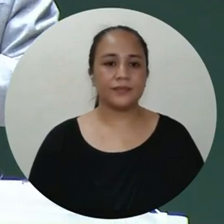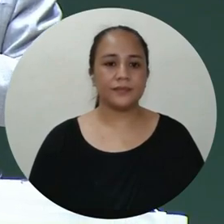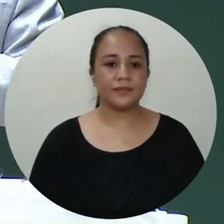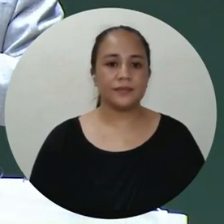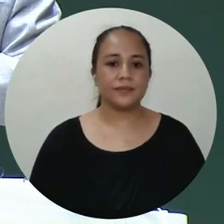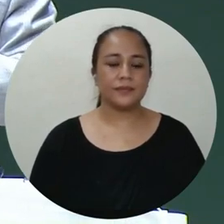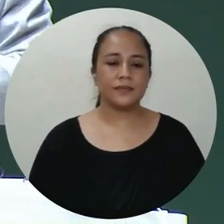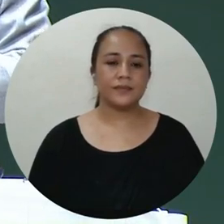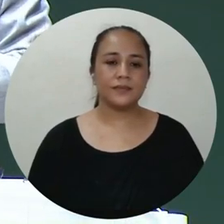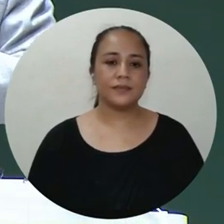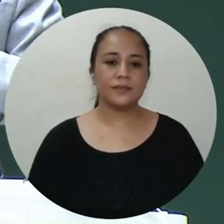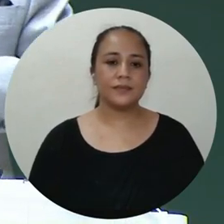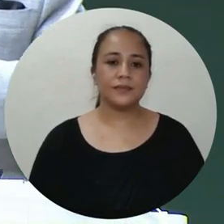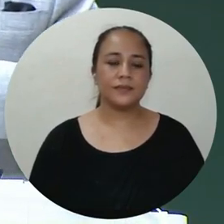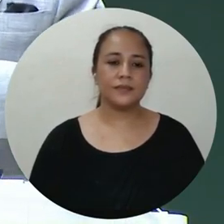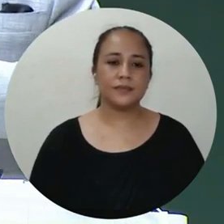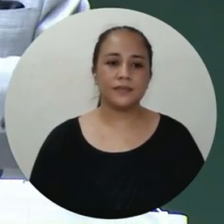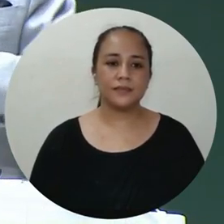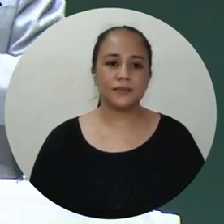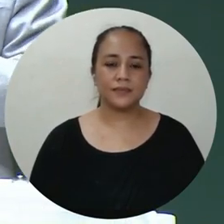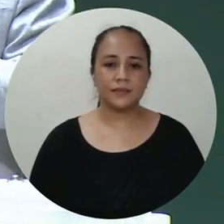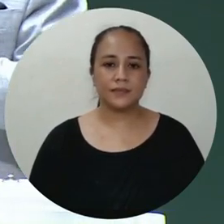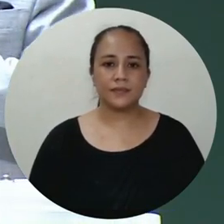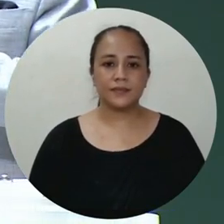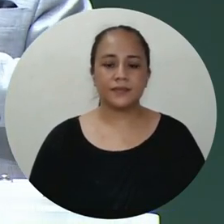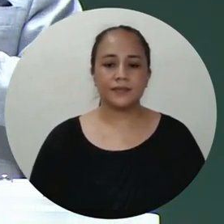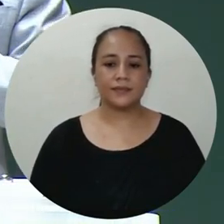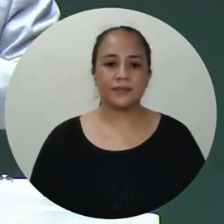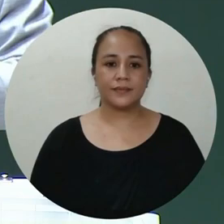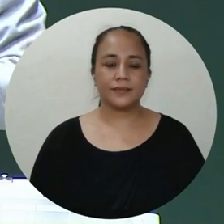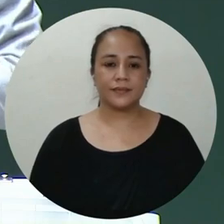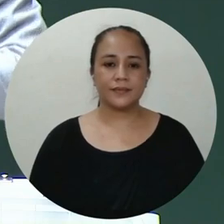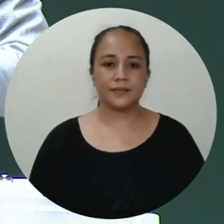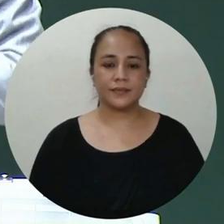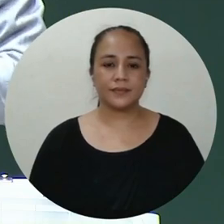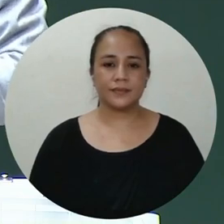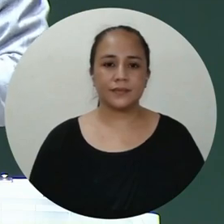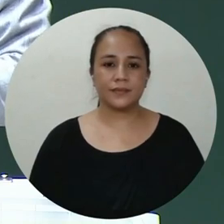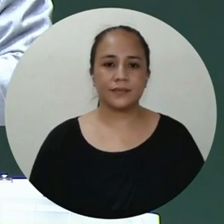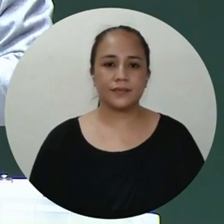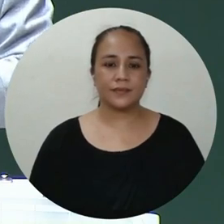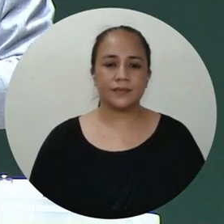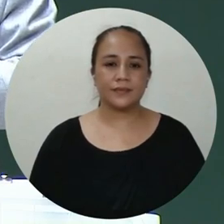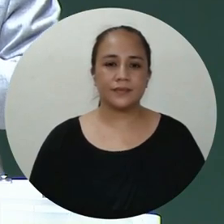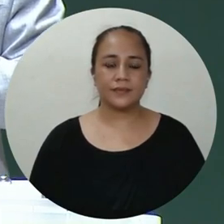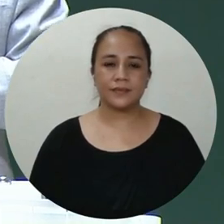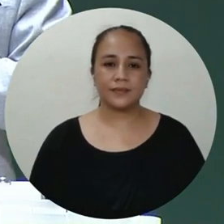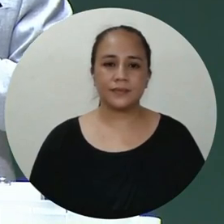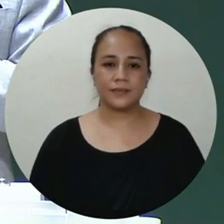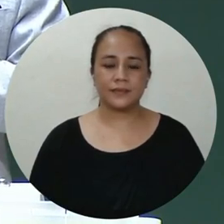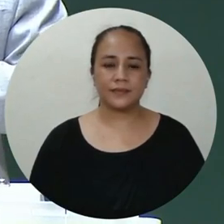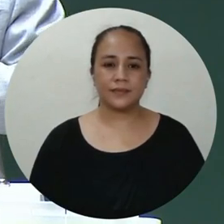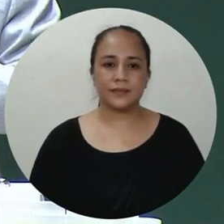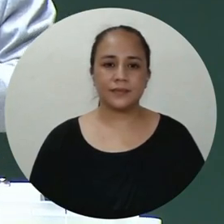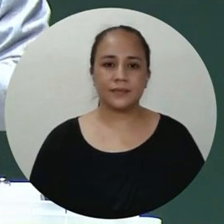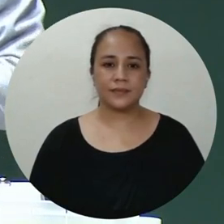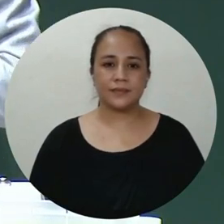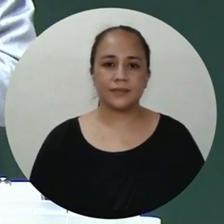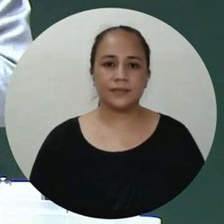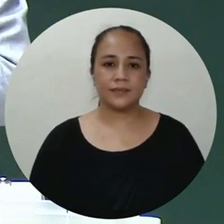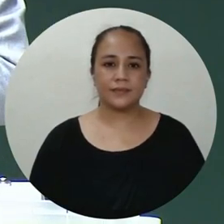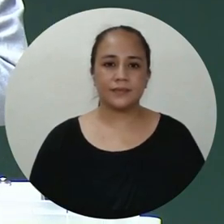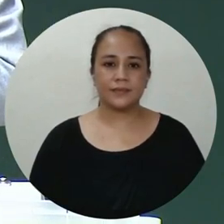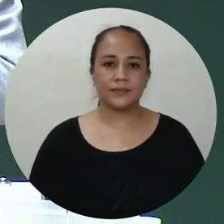우리 레베카 우리 통역하는 레베카의 통역까지 다 그렇게 다 전달이 잘